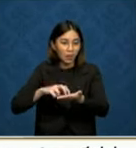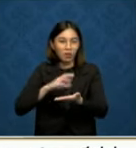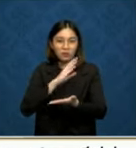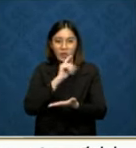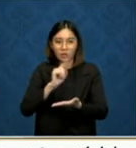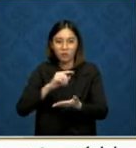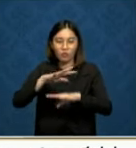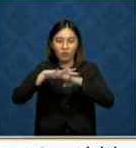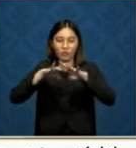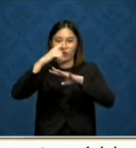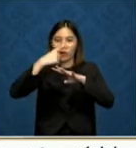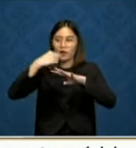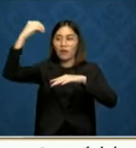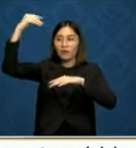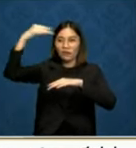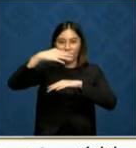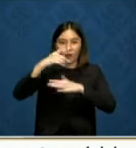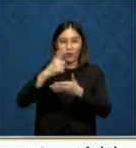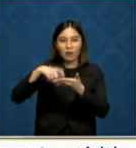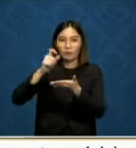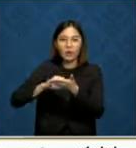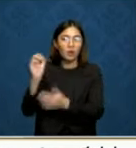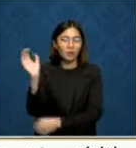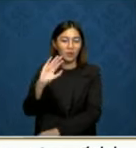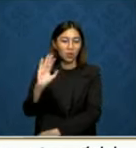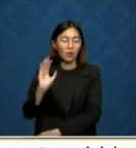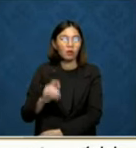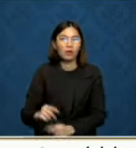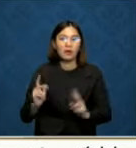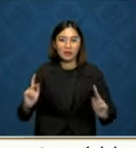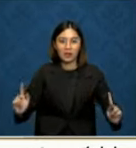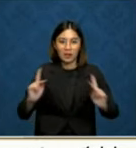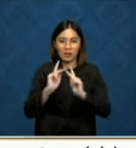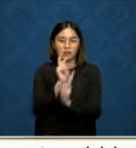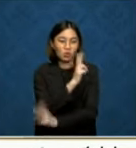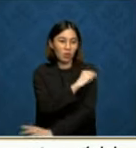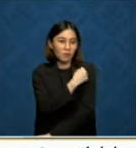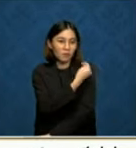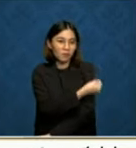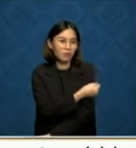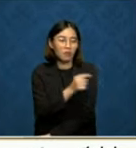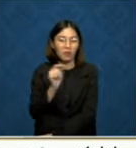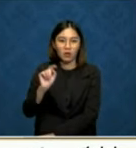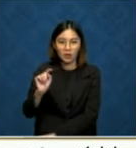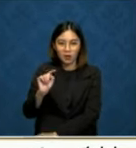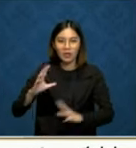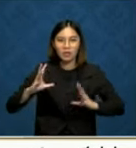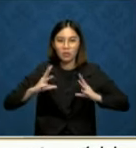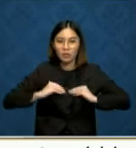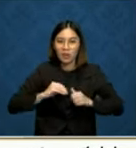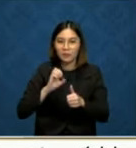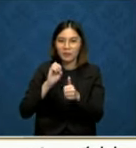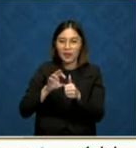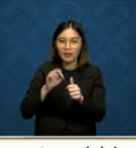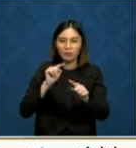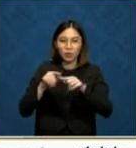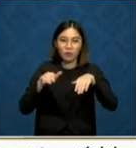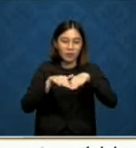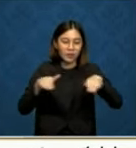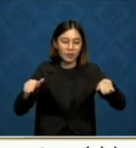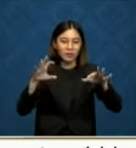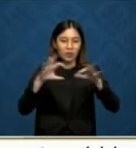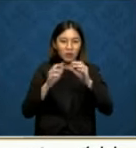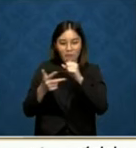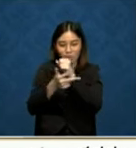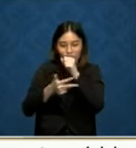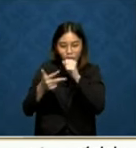การติดโลลารูปทับที่บ้านนะคะแล้วก็กระสวงสาธารณาสุขที่รับข้อเสนอมาตรการเรื่องพืชก